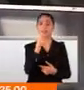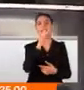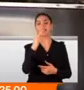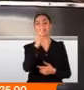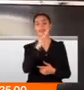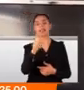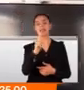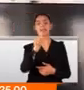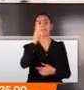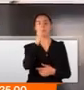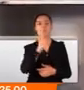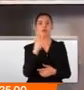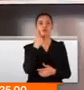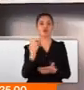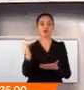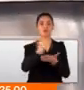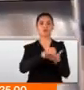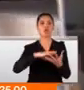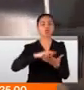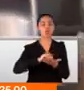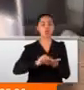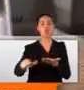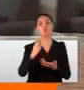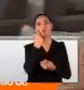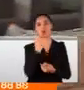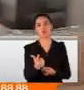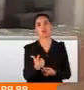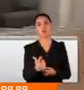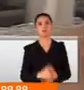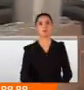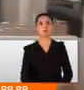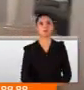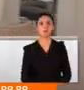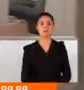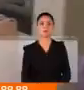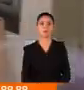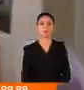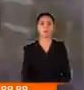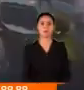her şeyle birlikte yani. Bütün evin her şeyle birlikte düzebilirler yani.